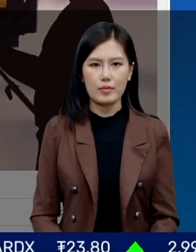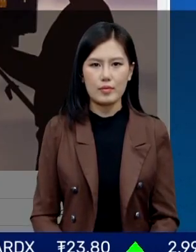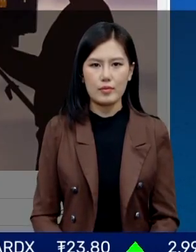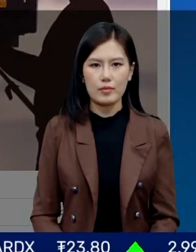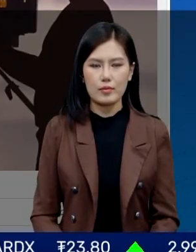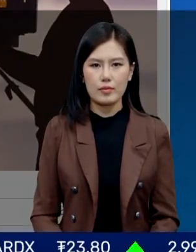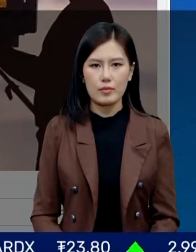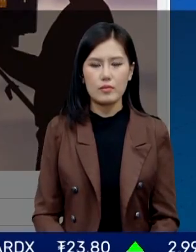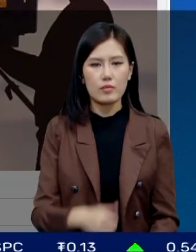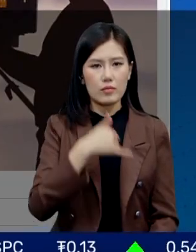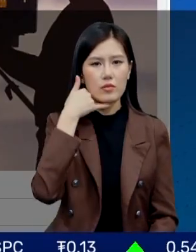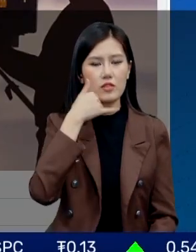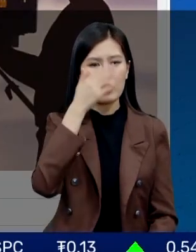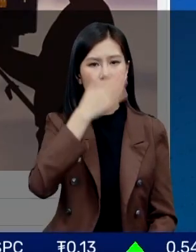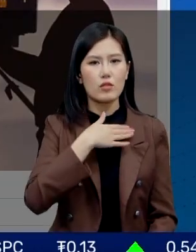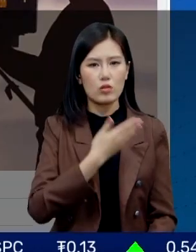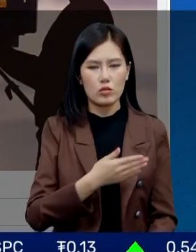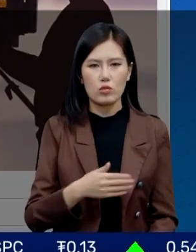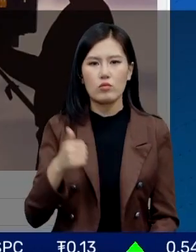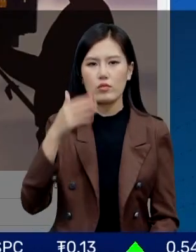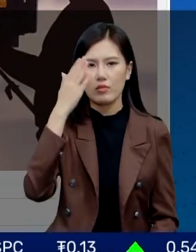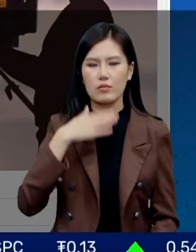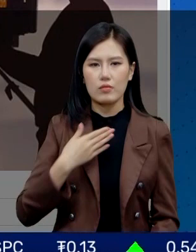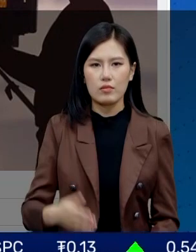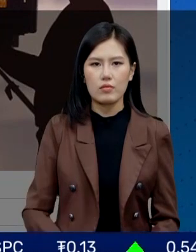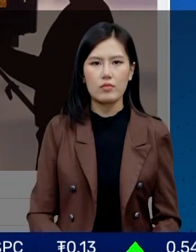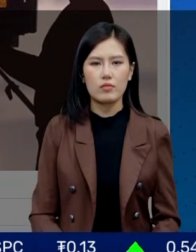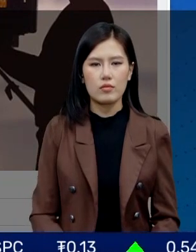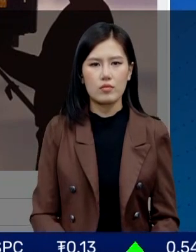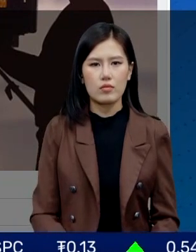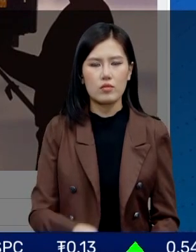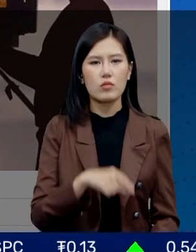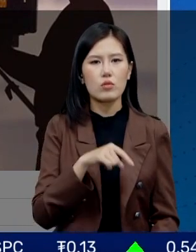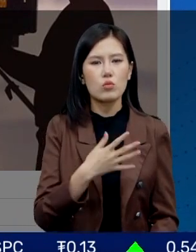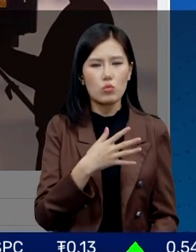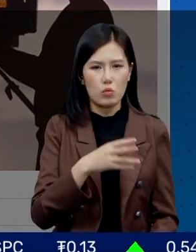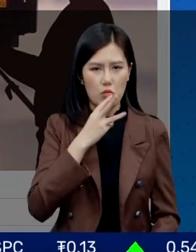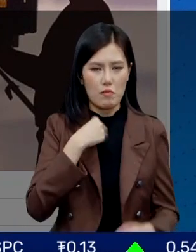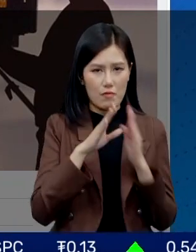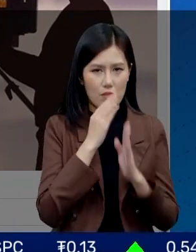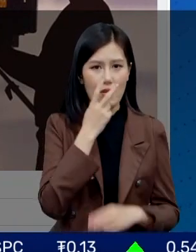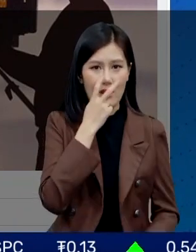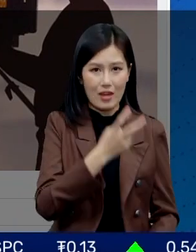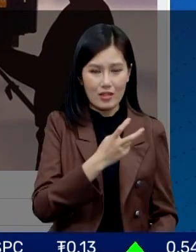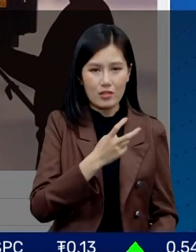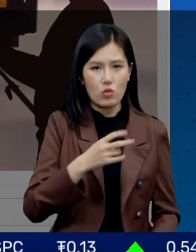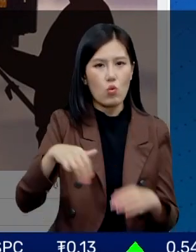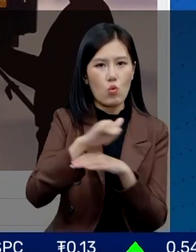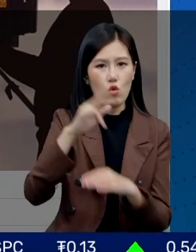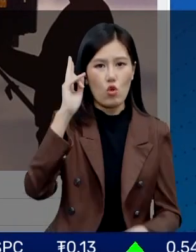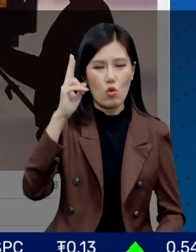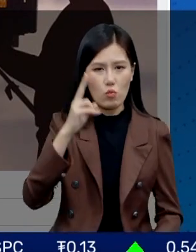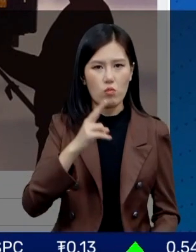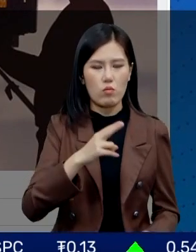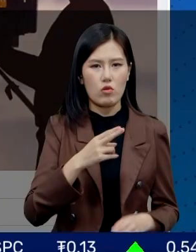Оо байна, сайн байна уу хөө? Аа, сайн байна. Аа, би энэ зарын дагуу ярьж байна уу? Энэ төрөөмчд компанид зураглаач эвлүүлэгч ажил